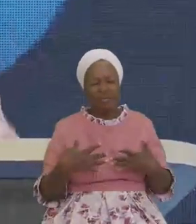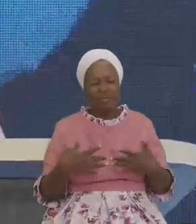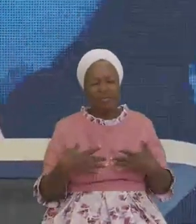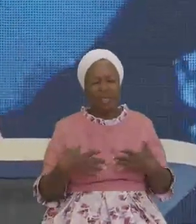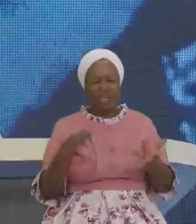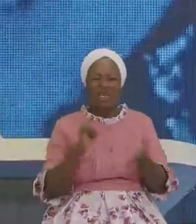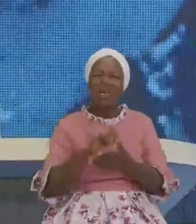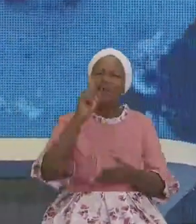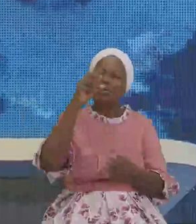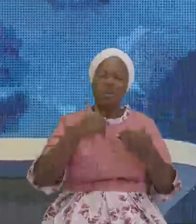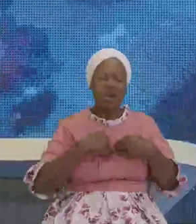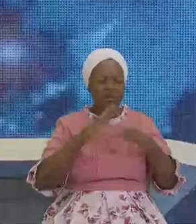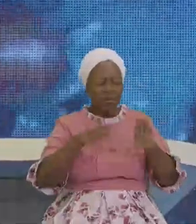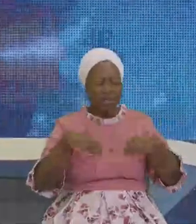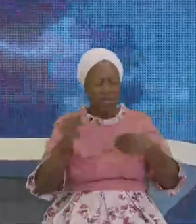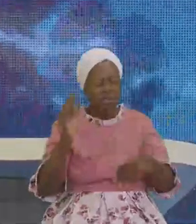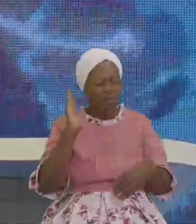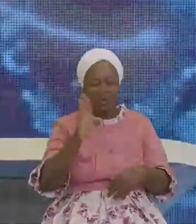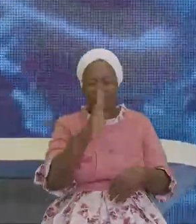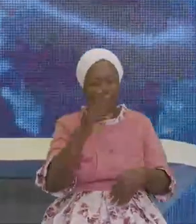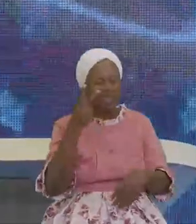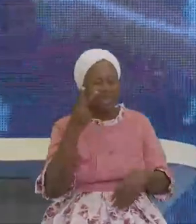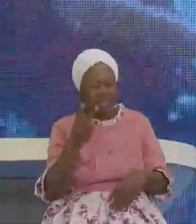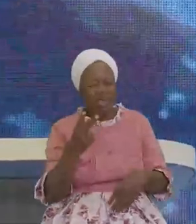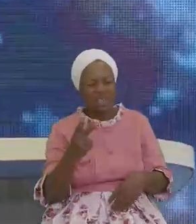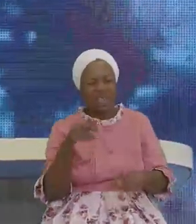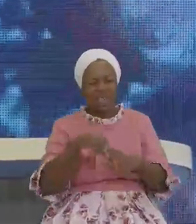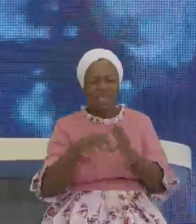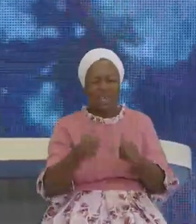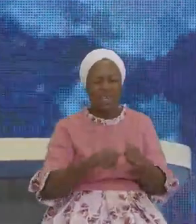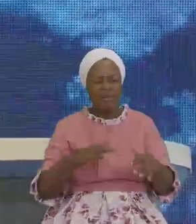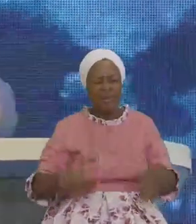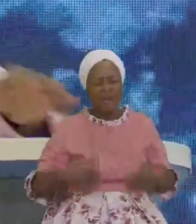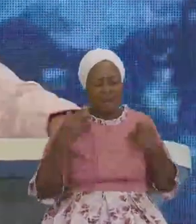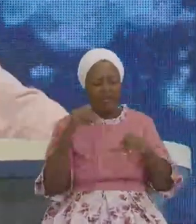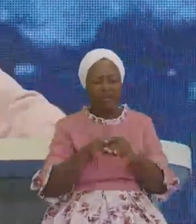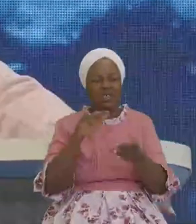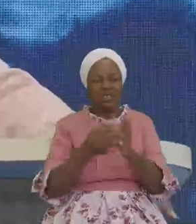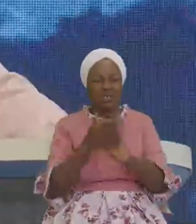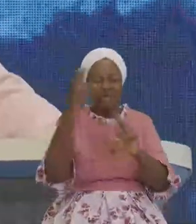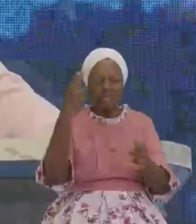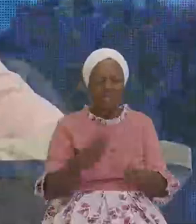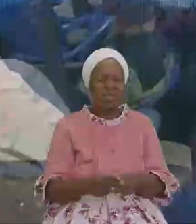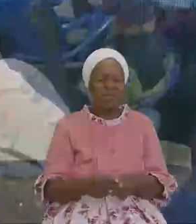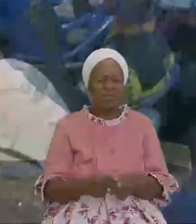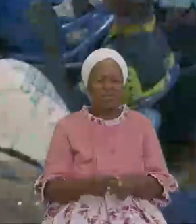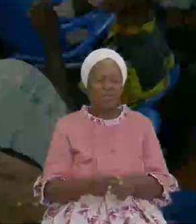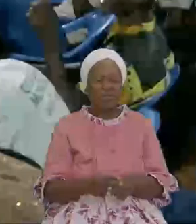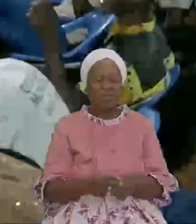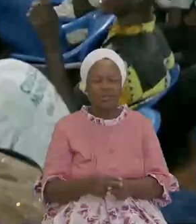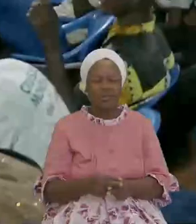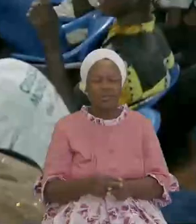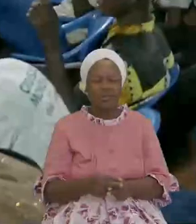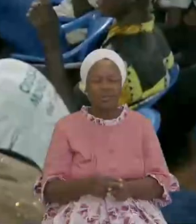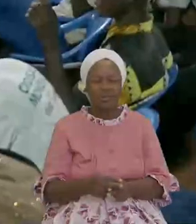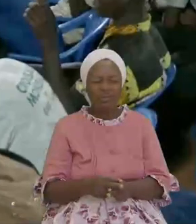Et la nouvelle vie que tu as donnée soit visible dans chaque vie au nom